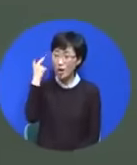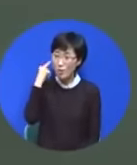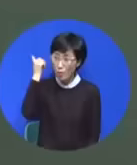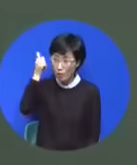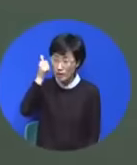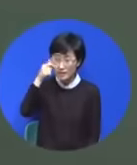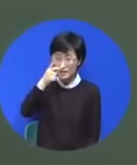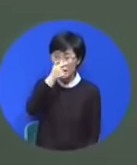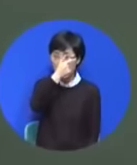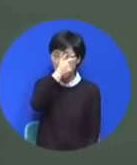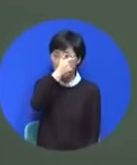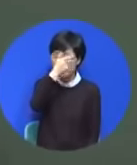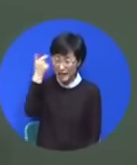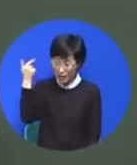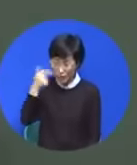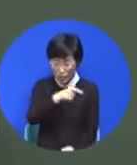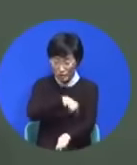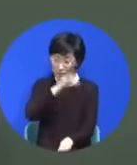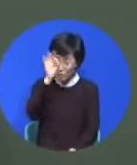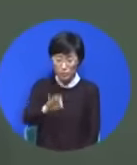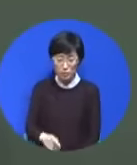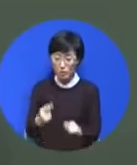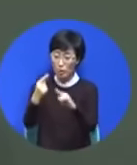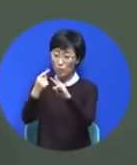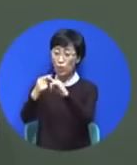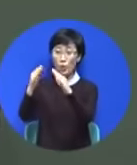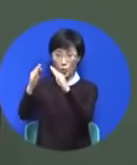회당도 구분 못해